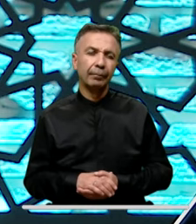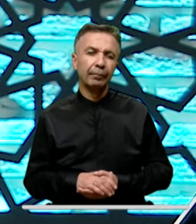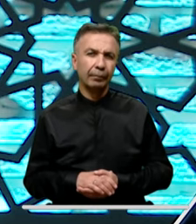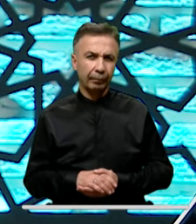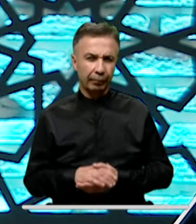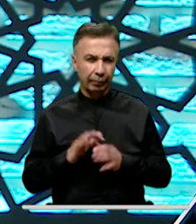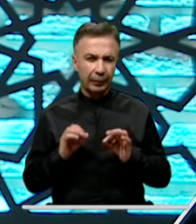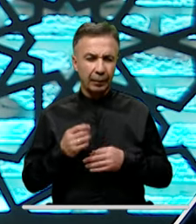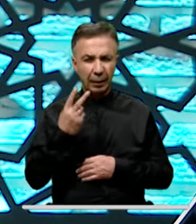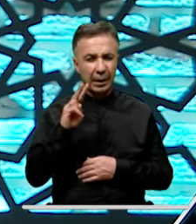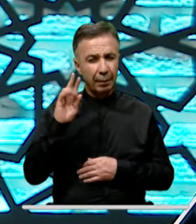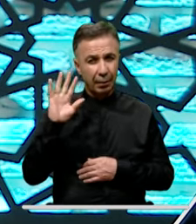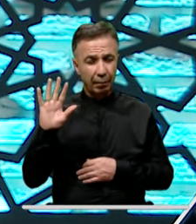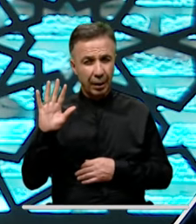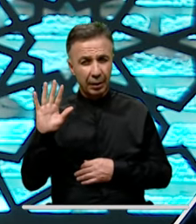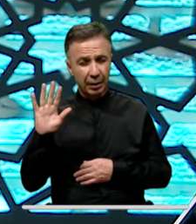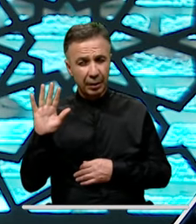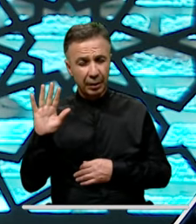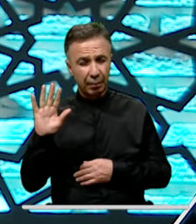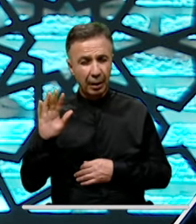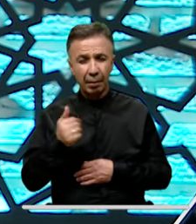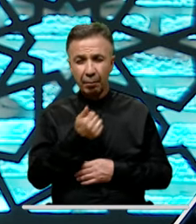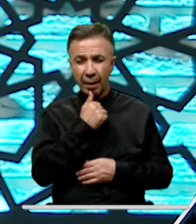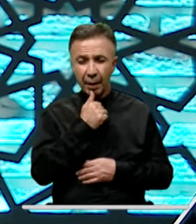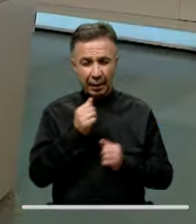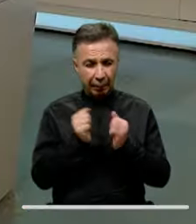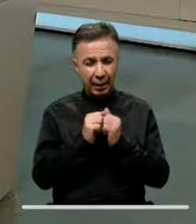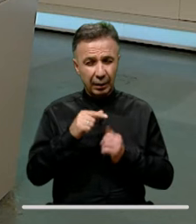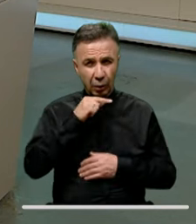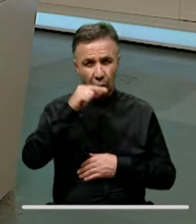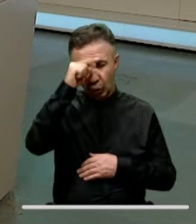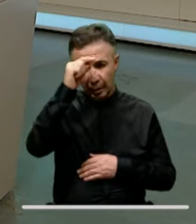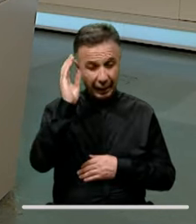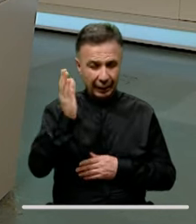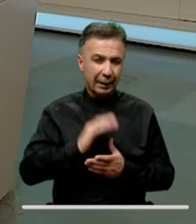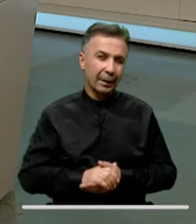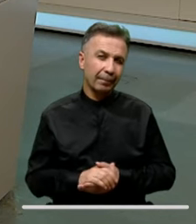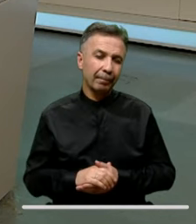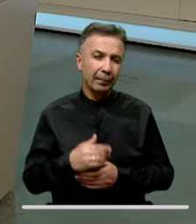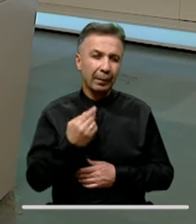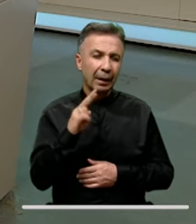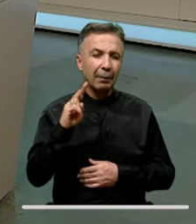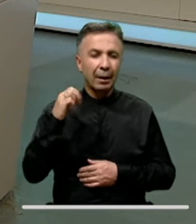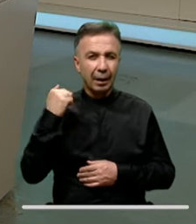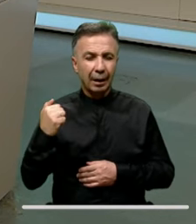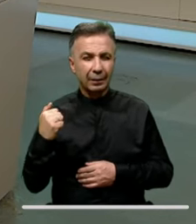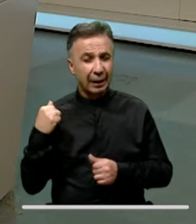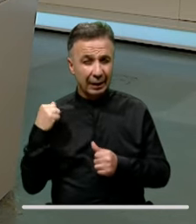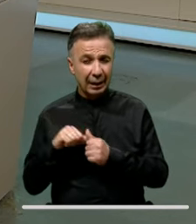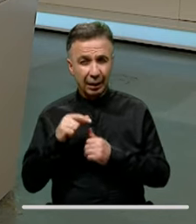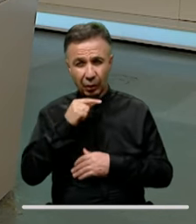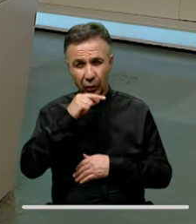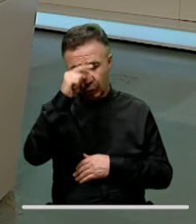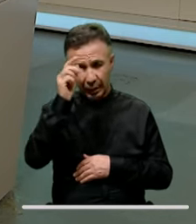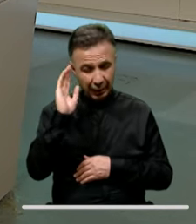Şimdi 2005'te biz babamla Ümre'ye gittik. Ne güzel. 2006'da da tekrar gitmeyi